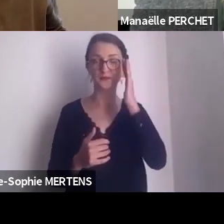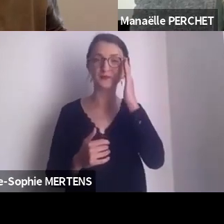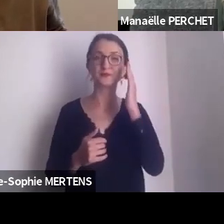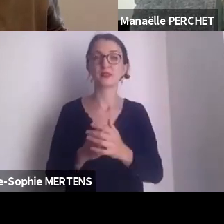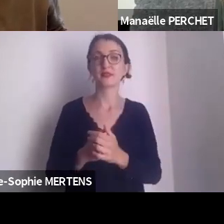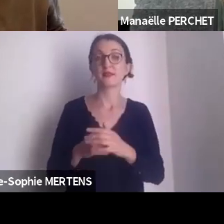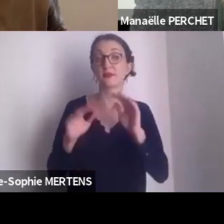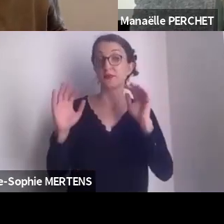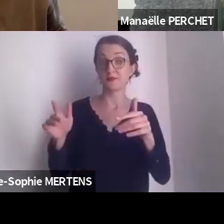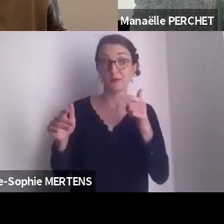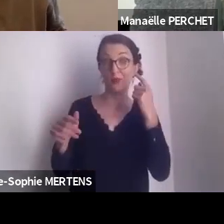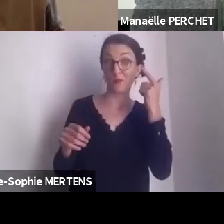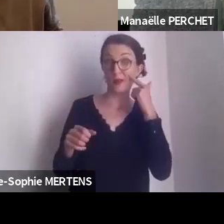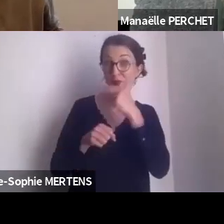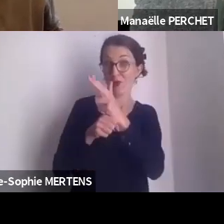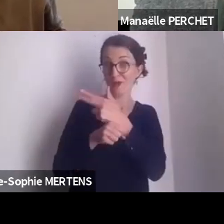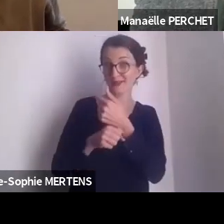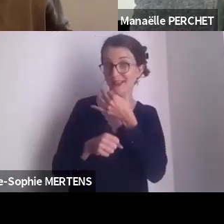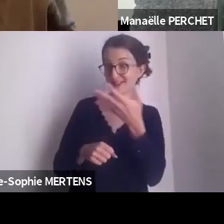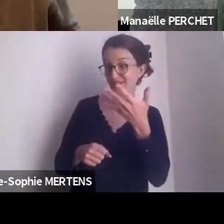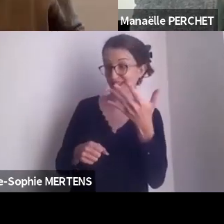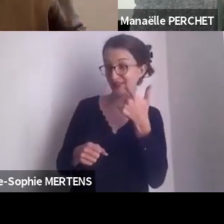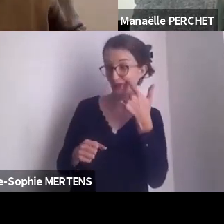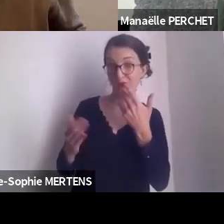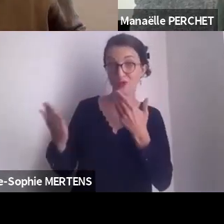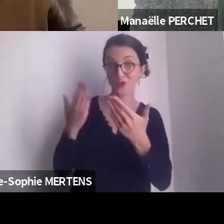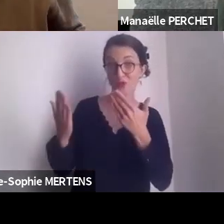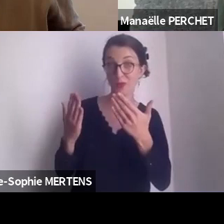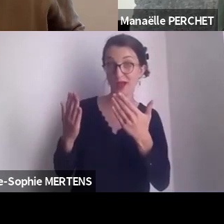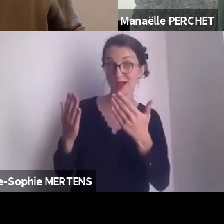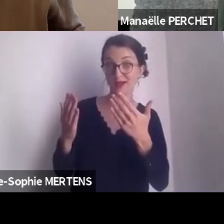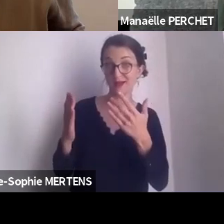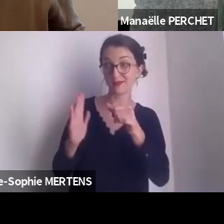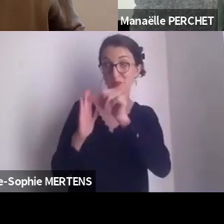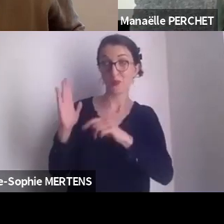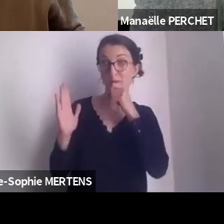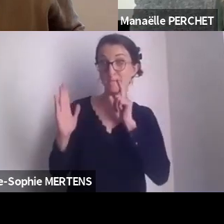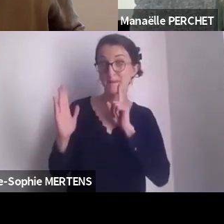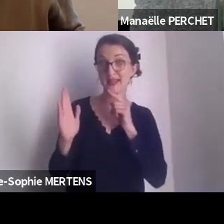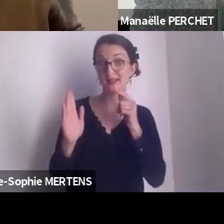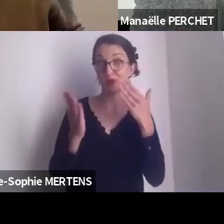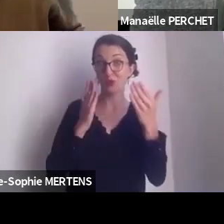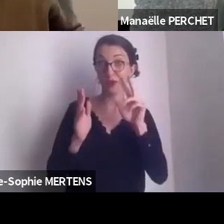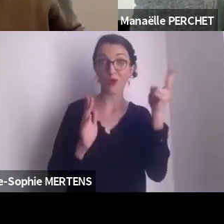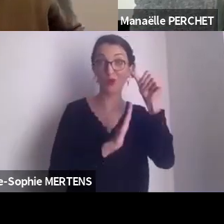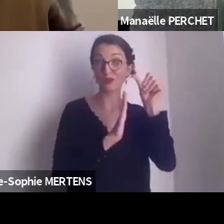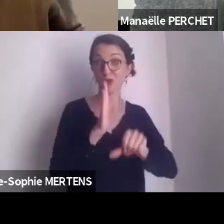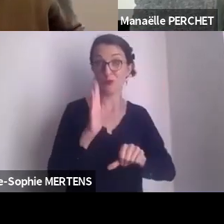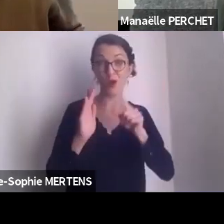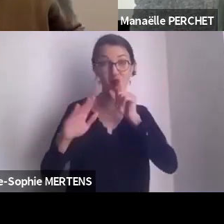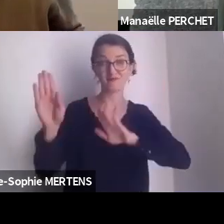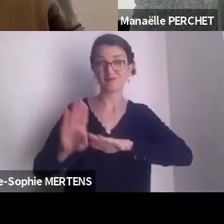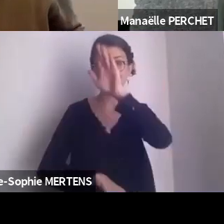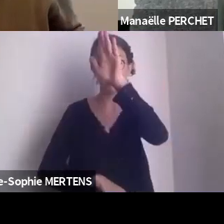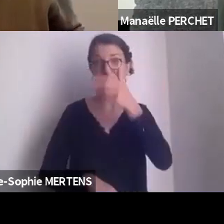habituels. Donc, ça a largement compensé les pertes du mois d'avril. Donc ça, comme quoi, en réagissant,